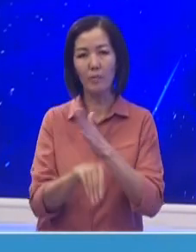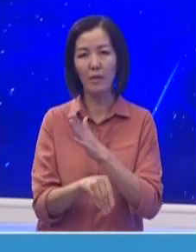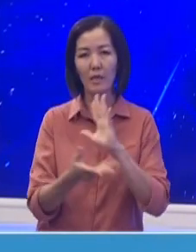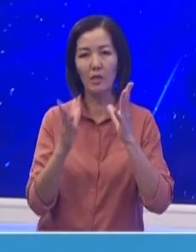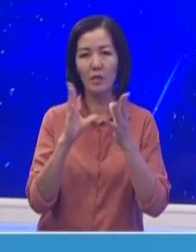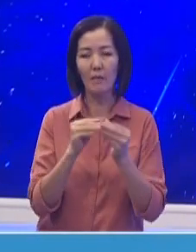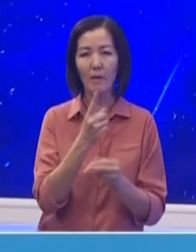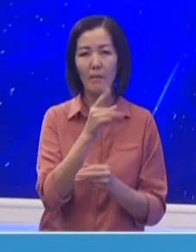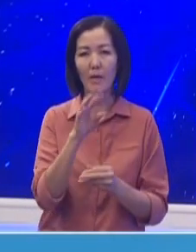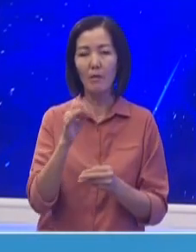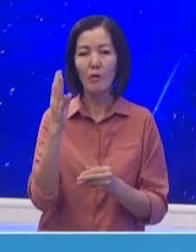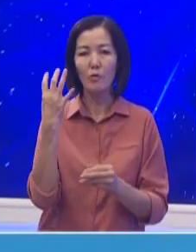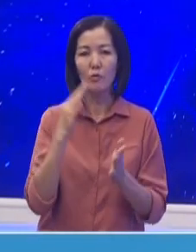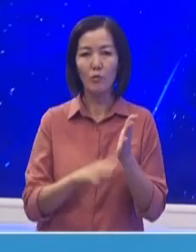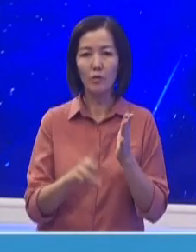азаматтардың жалпы саны